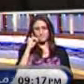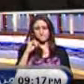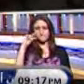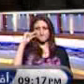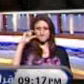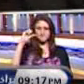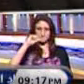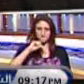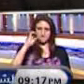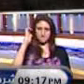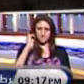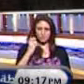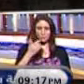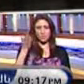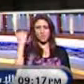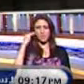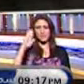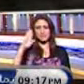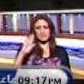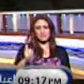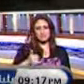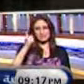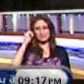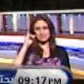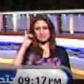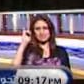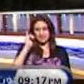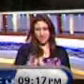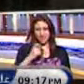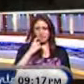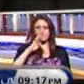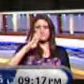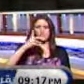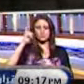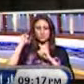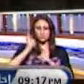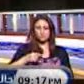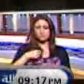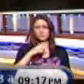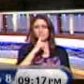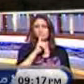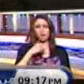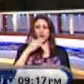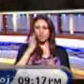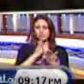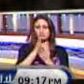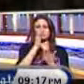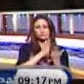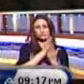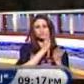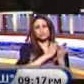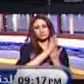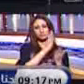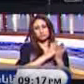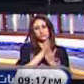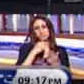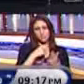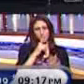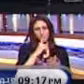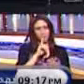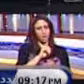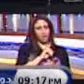السابق ثاني عنين على الحقيقة يعني طيلك ال 14 سنة مش ساكتين عملنا كل قولي لي يا مدام نجلاء مدام